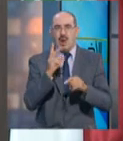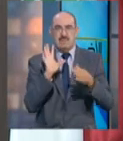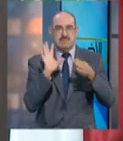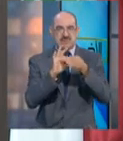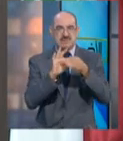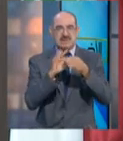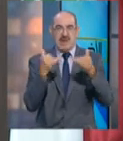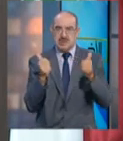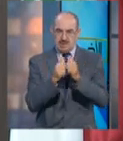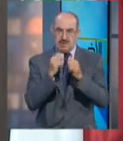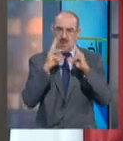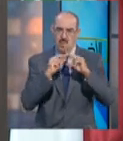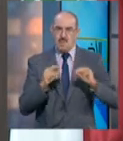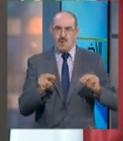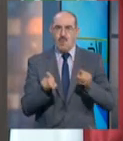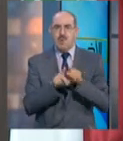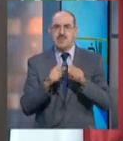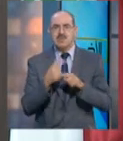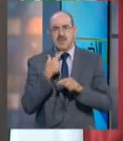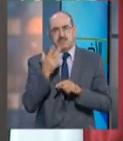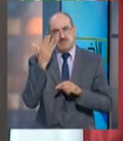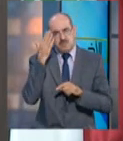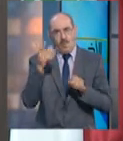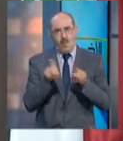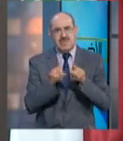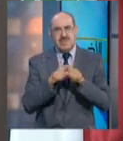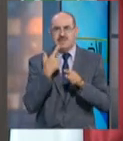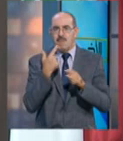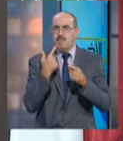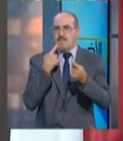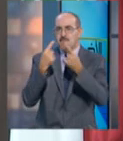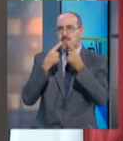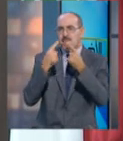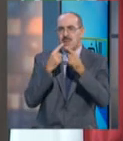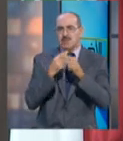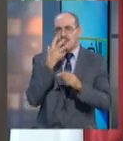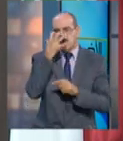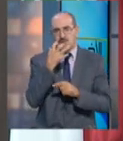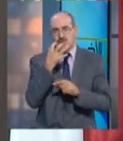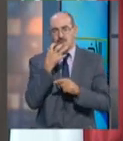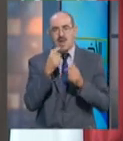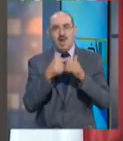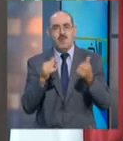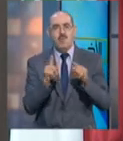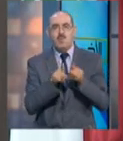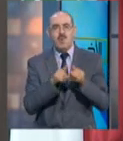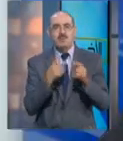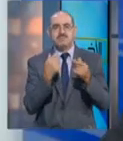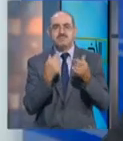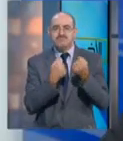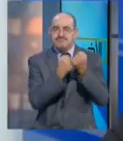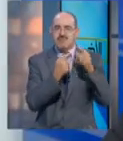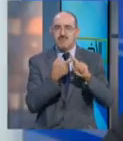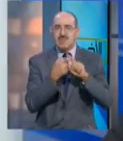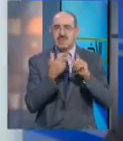لبنان والجزائر. ومؤخرا أيضا كان في مشاورات جدية بين لبنان والجزائر من خلال دعم لبنان في موضوع الطاقة.